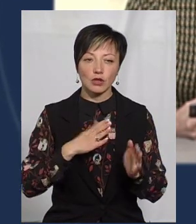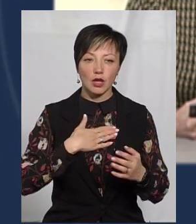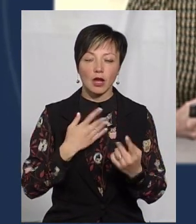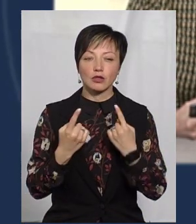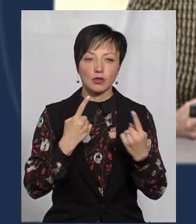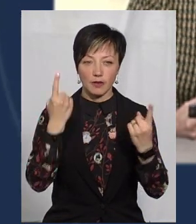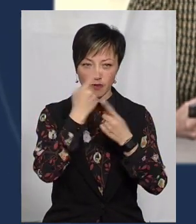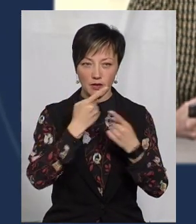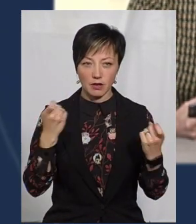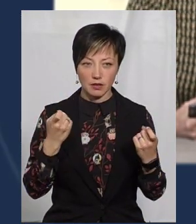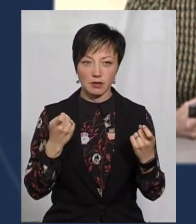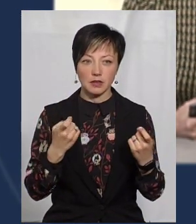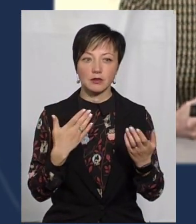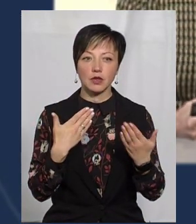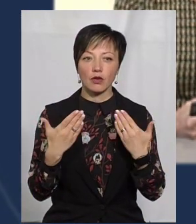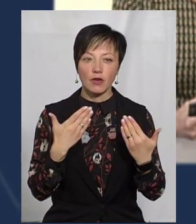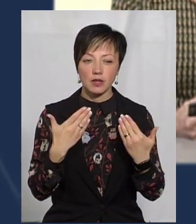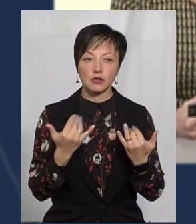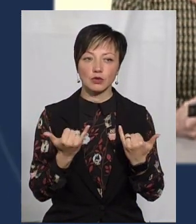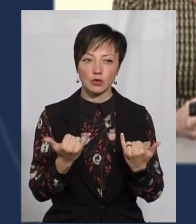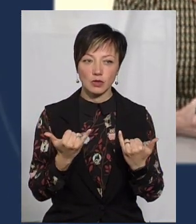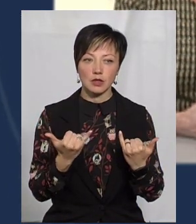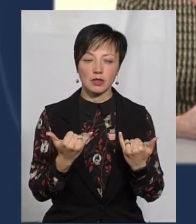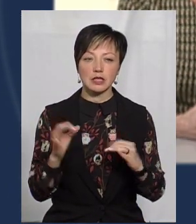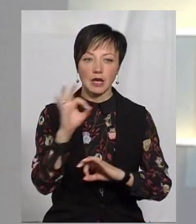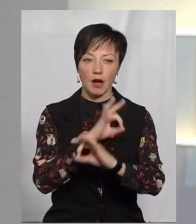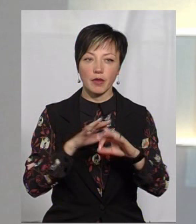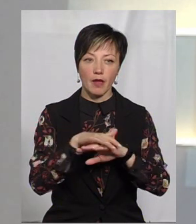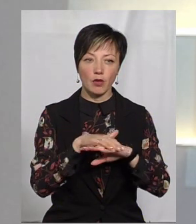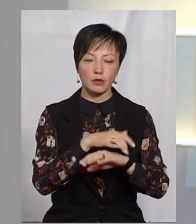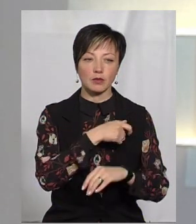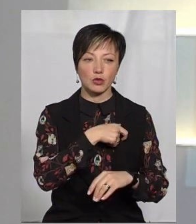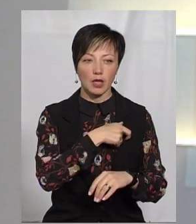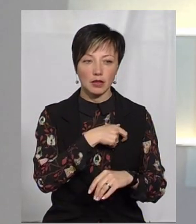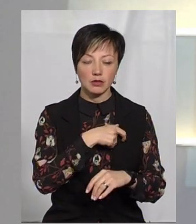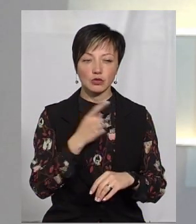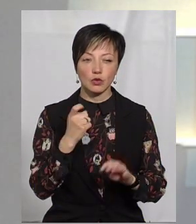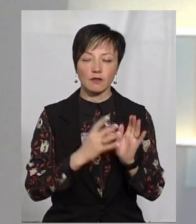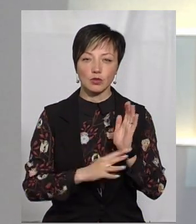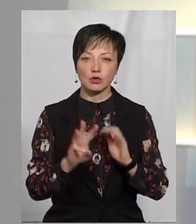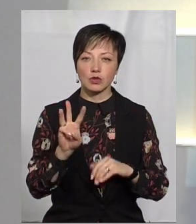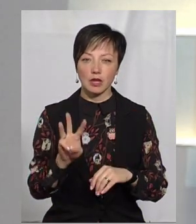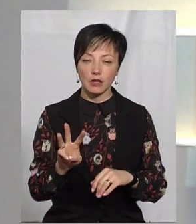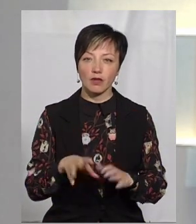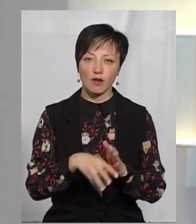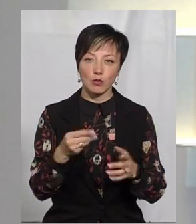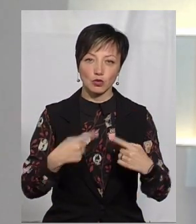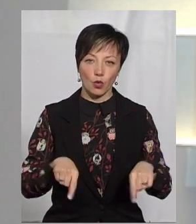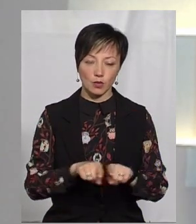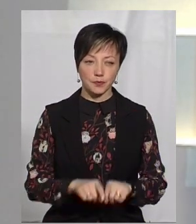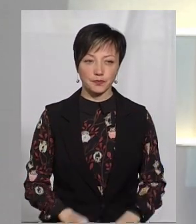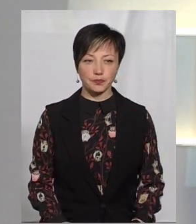до нашого ефіру. Ми спілкувалися щойно скайпом із народним депутатом від 193-го виборчого округу